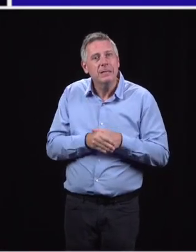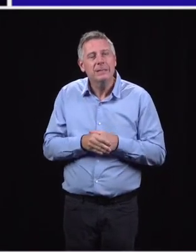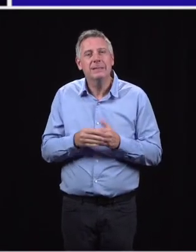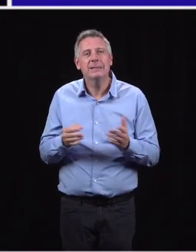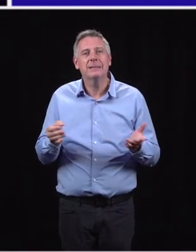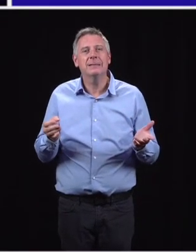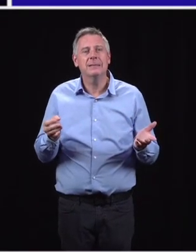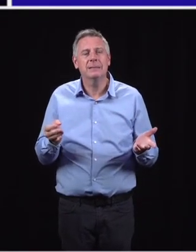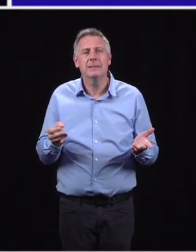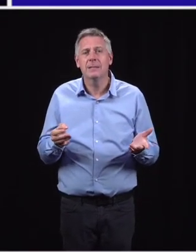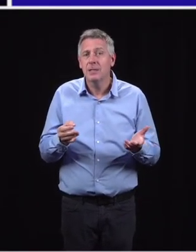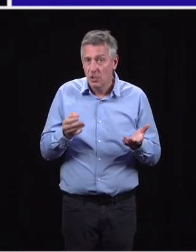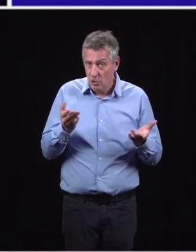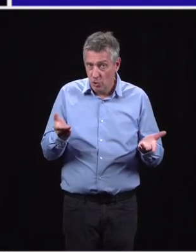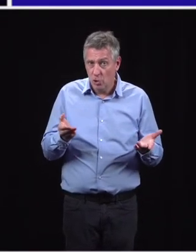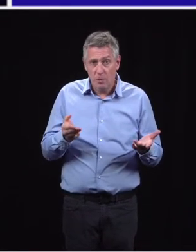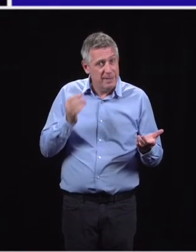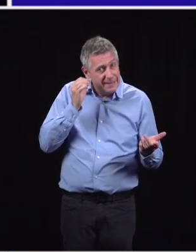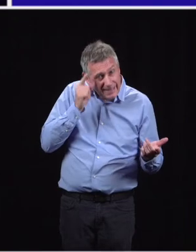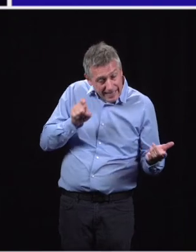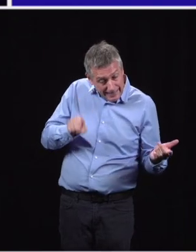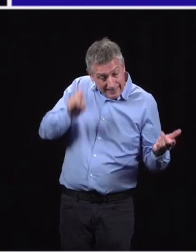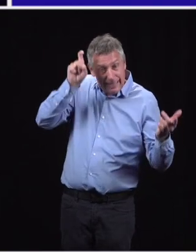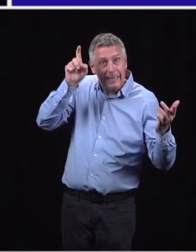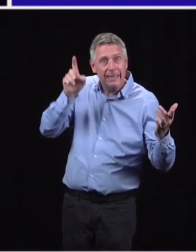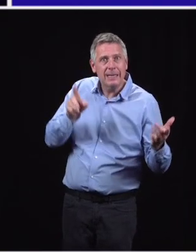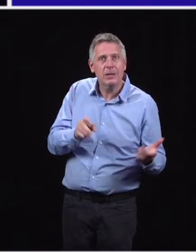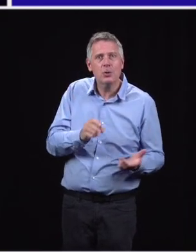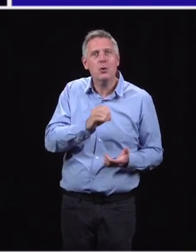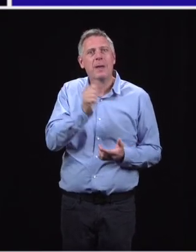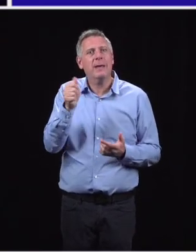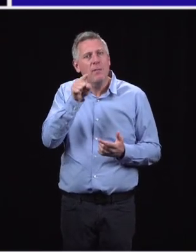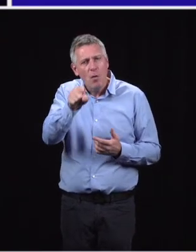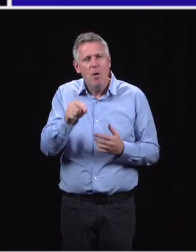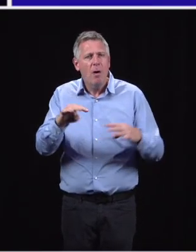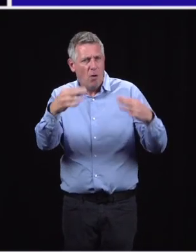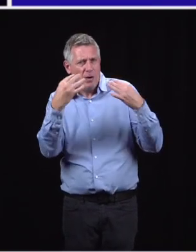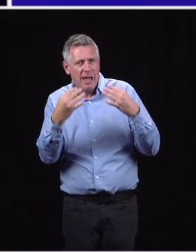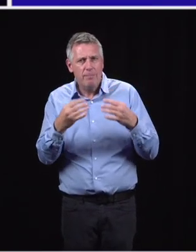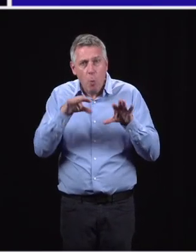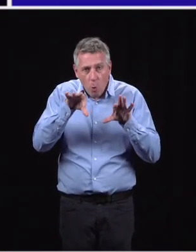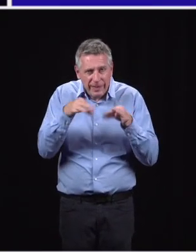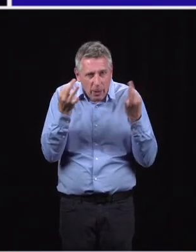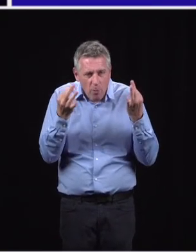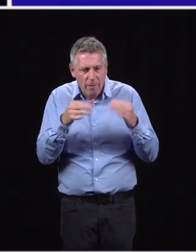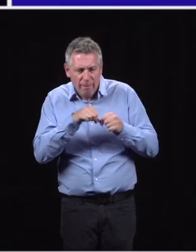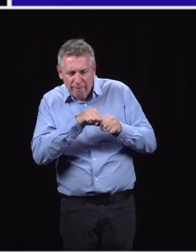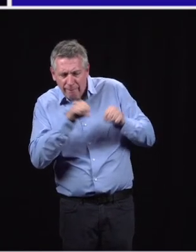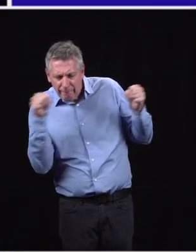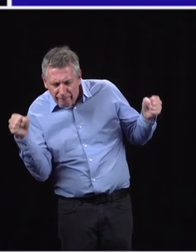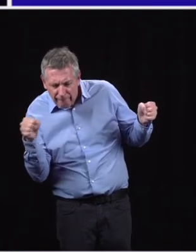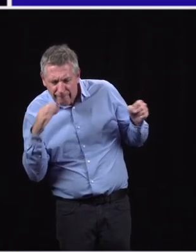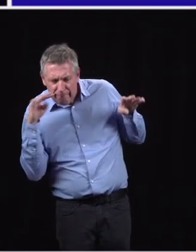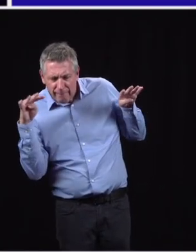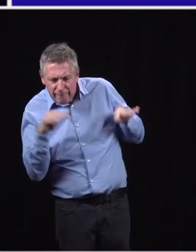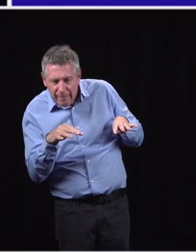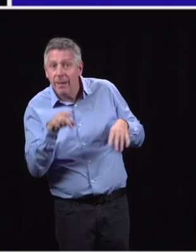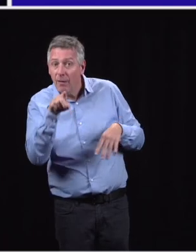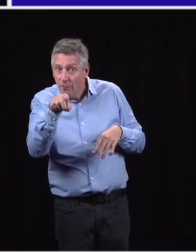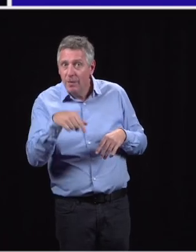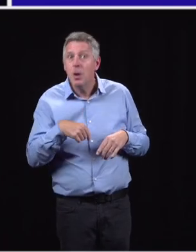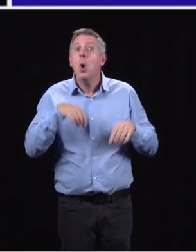justement ce qu'est des clics numériques c'est aussi parce que vous vous attendez à ce qu'on vous démontre que oui